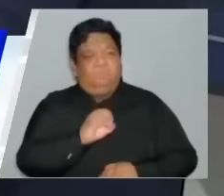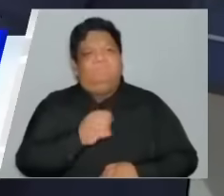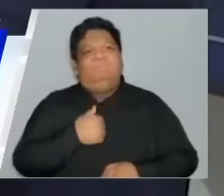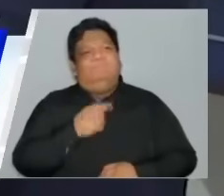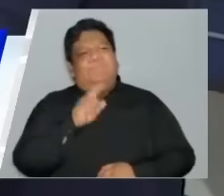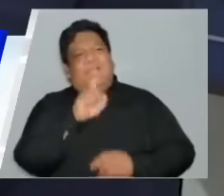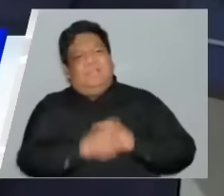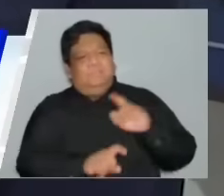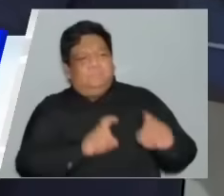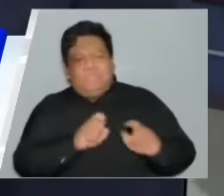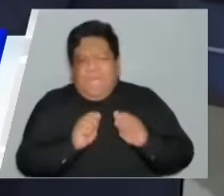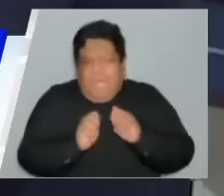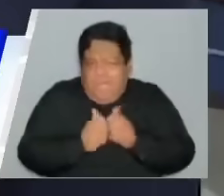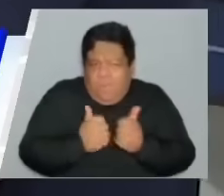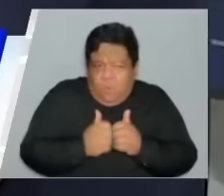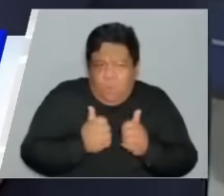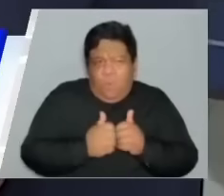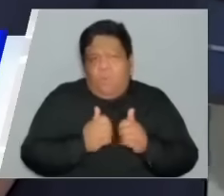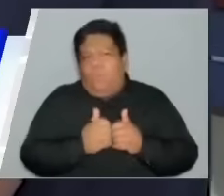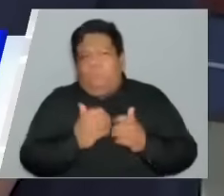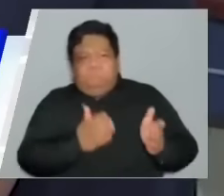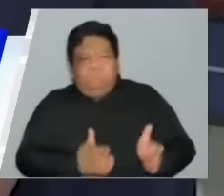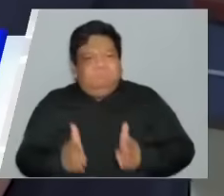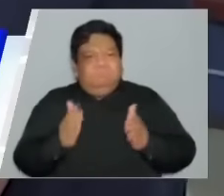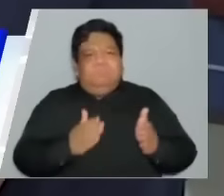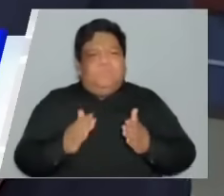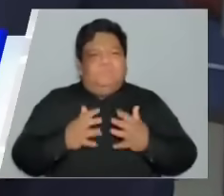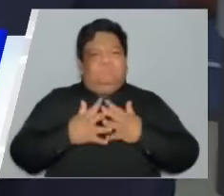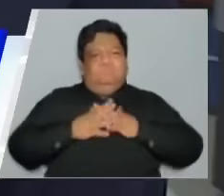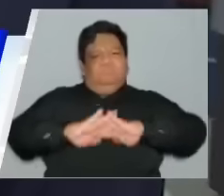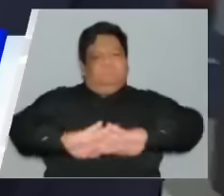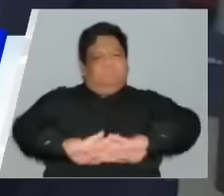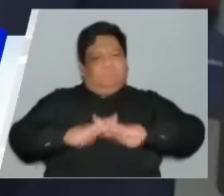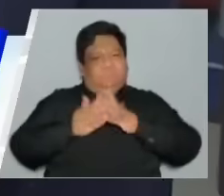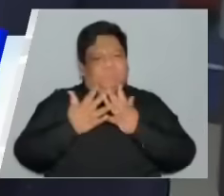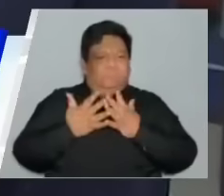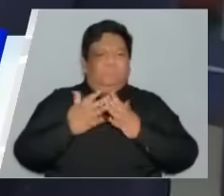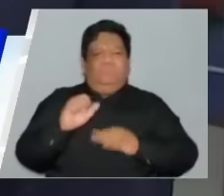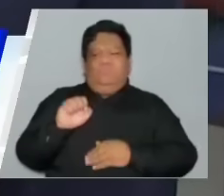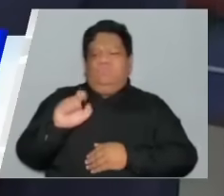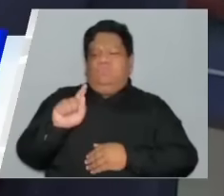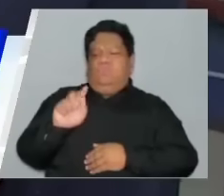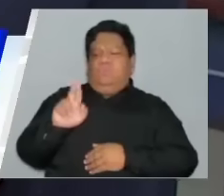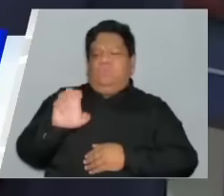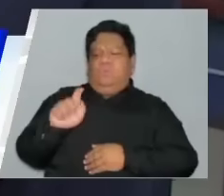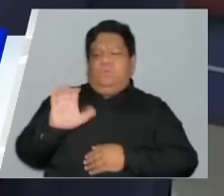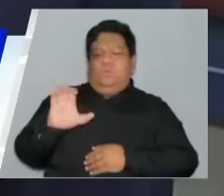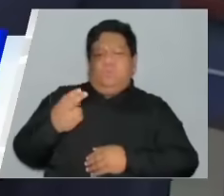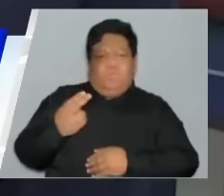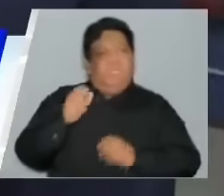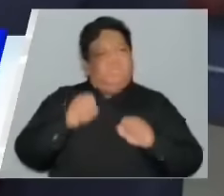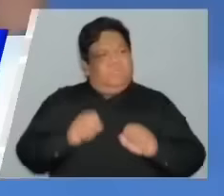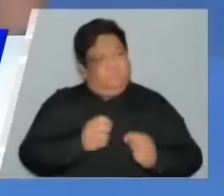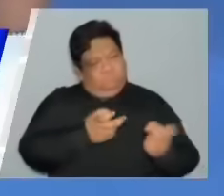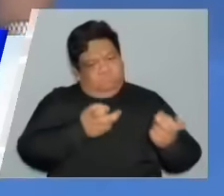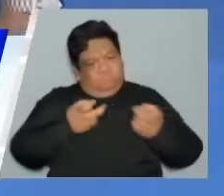ba ang mga ginagawa ng stretching na kayang gawin ng mga hindi atleta at kahit anong